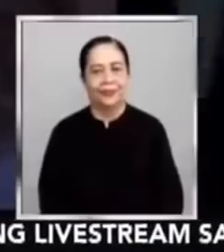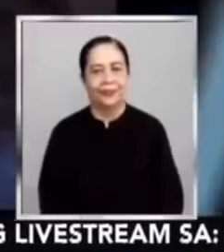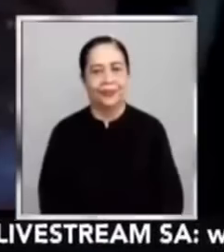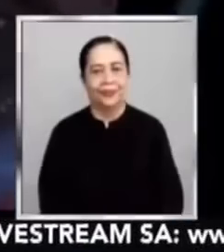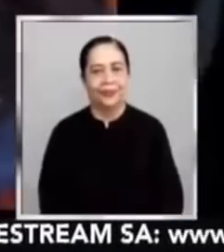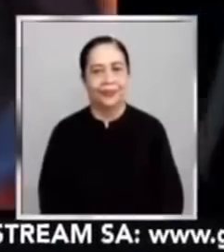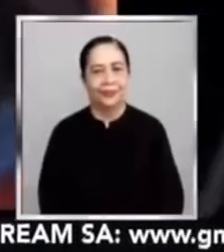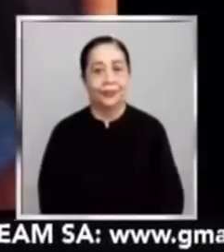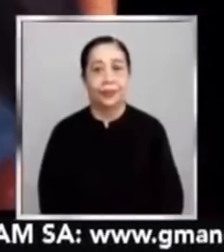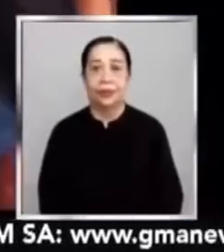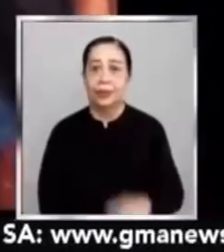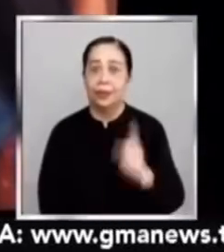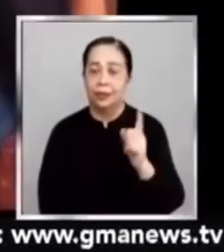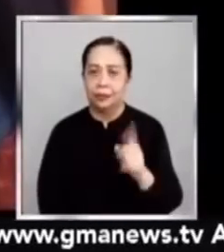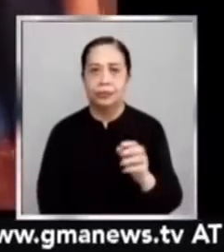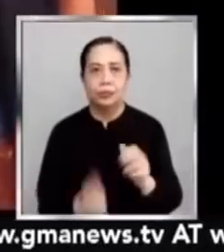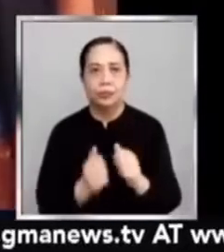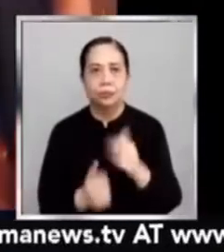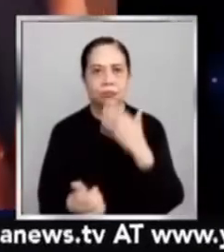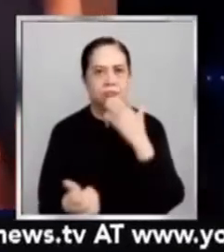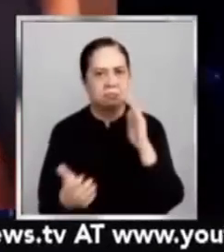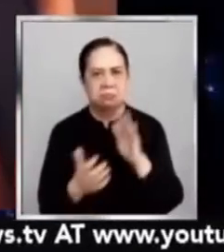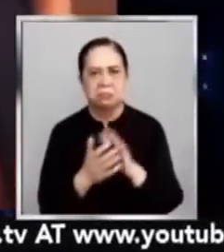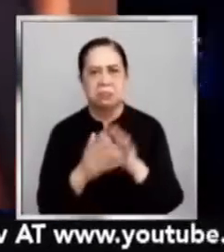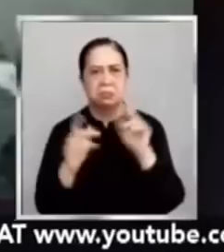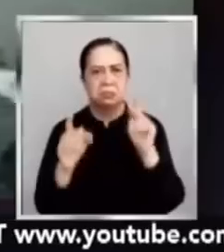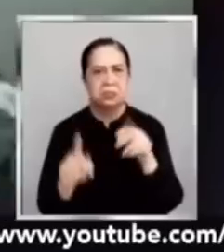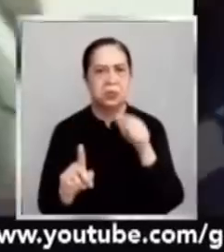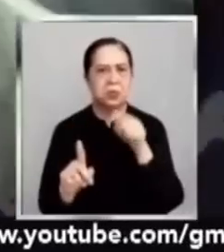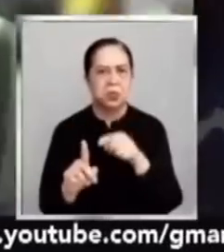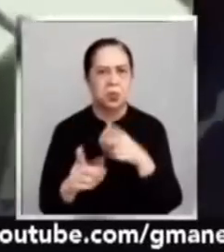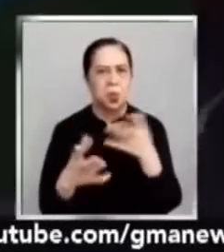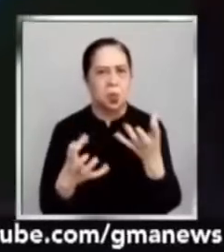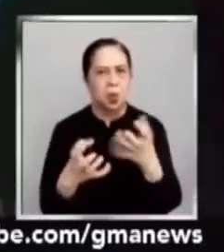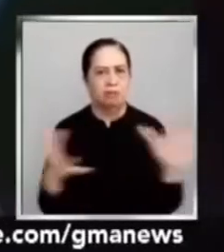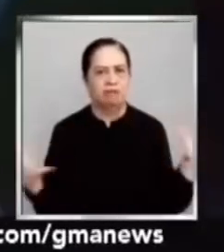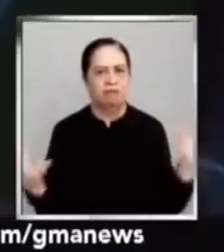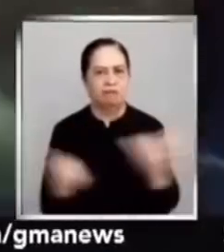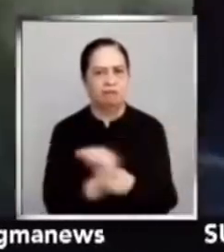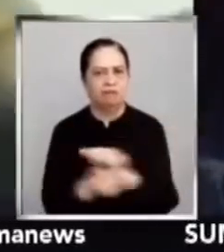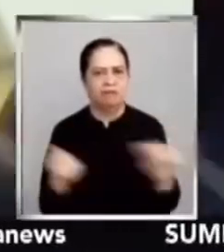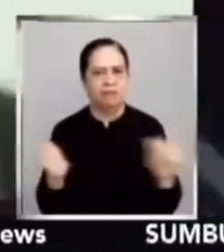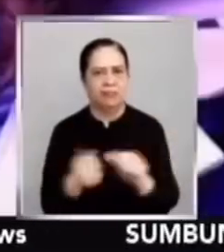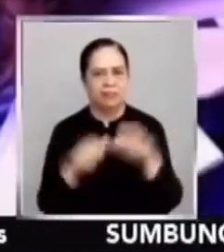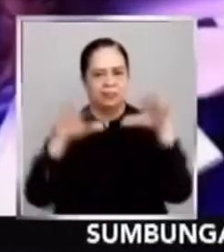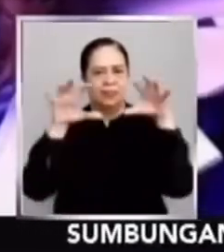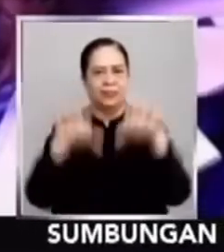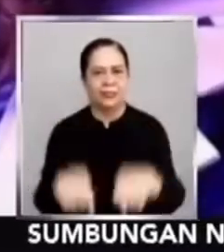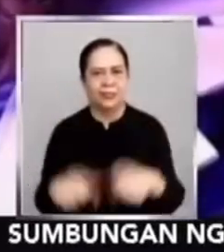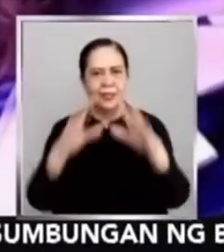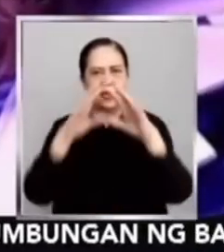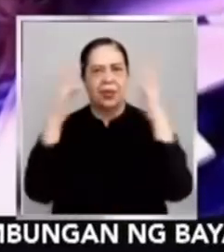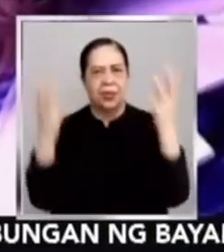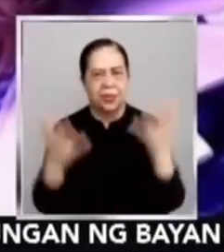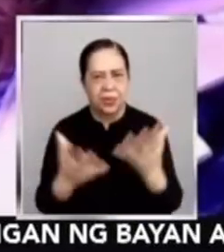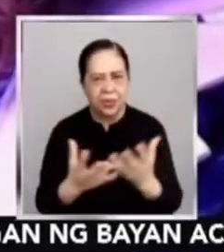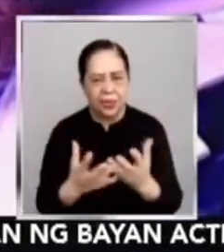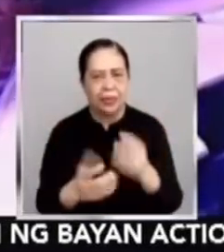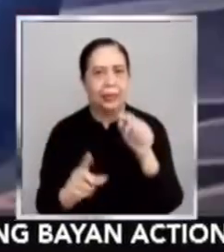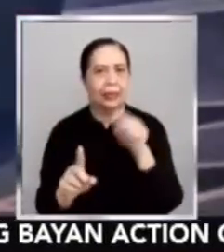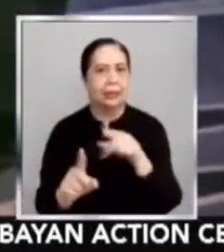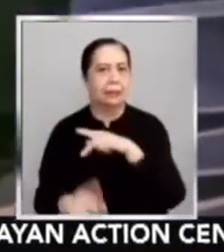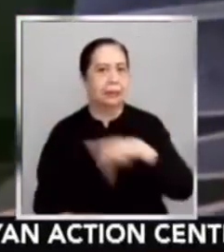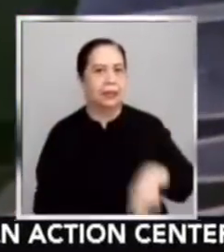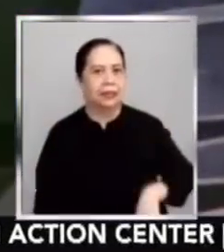Isa sa pinakamasamang nilalang ang gustong sumira at sumakop sa planetang Earth. Yan si Prince